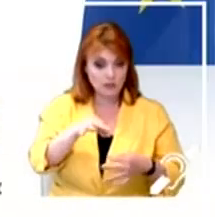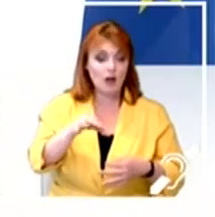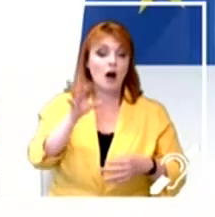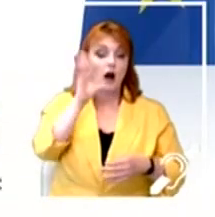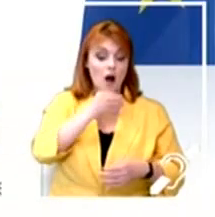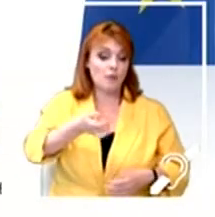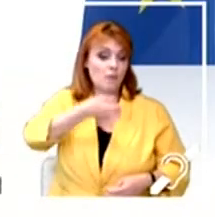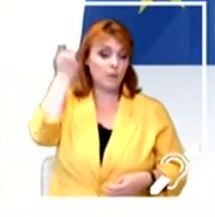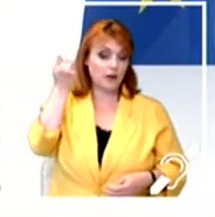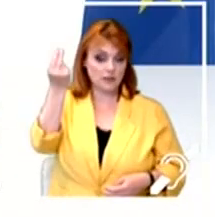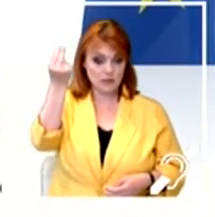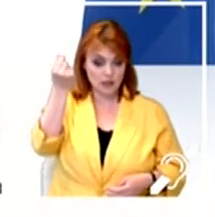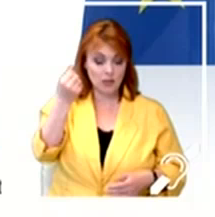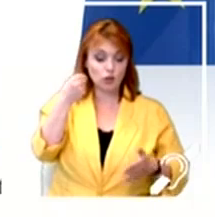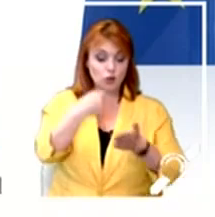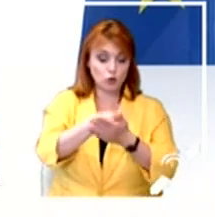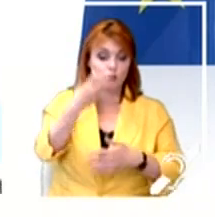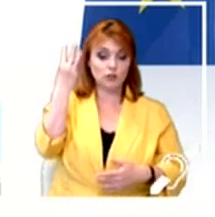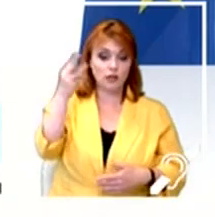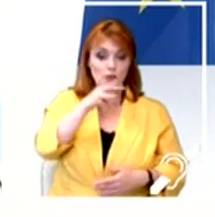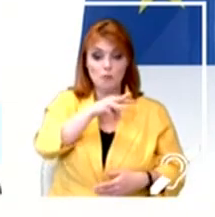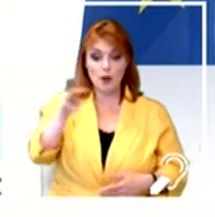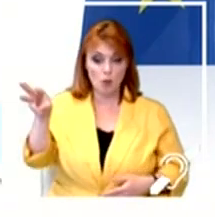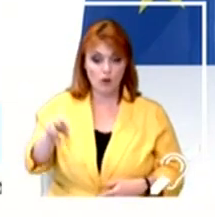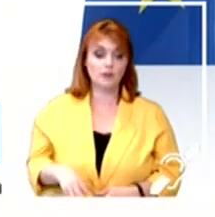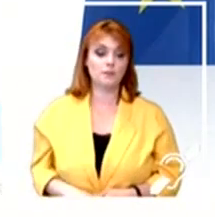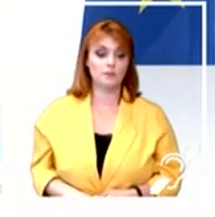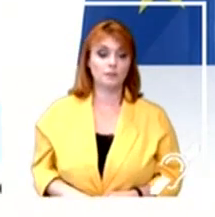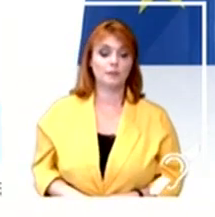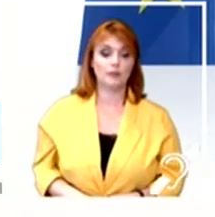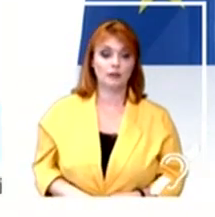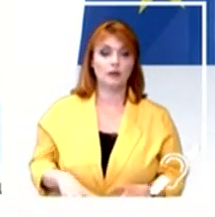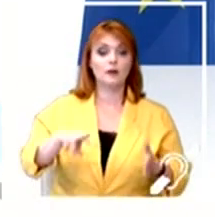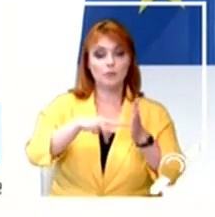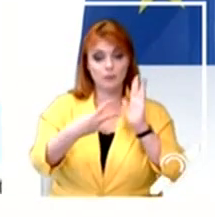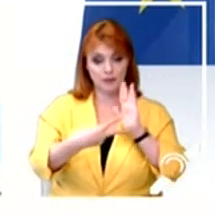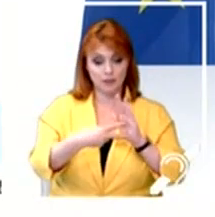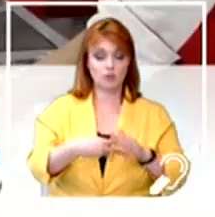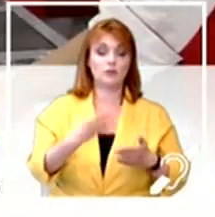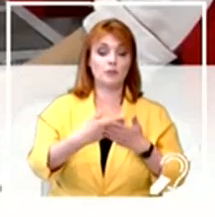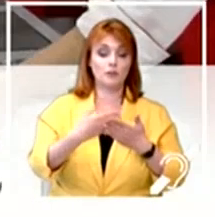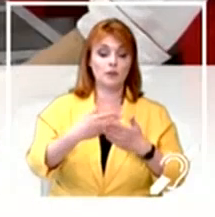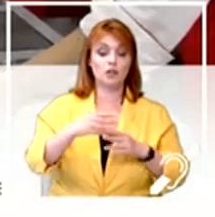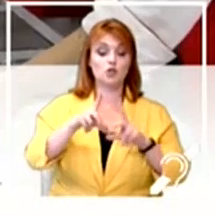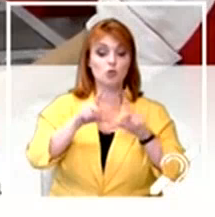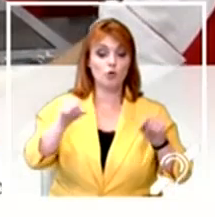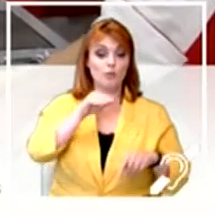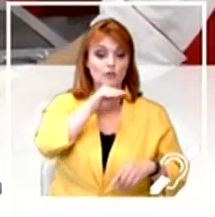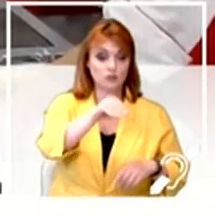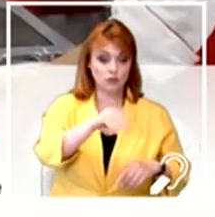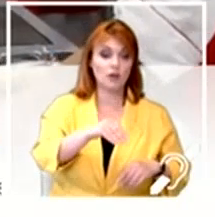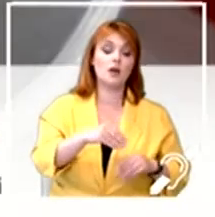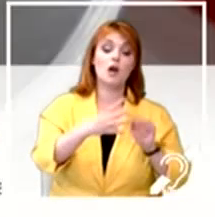etapă. Pentru instituțiile de învățământ profesional tehnic, suma rămâne aceeași și este de 900.000 de euro. Urmărim obiectivul